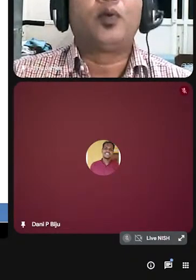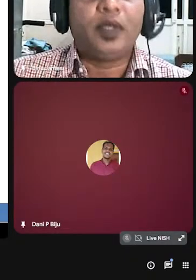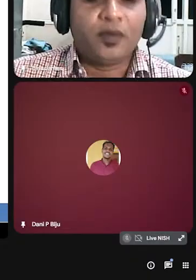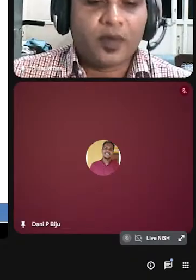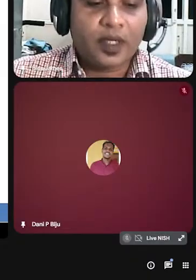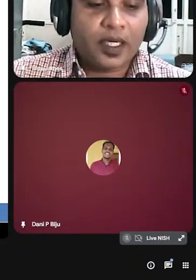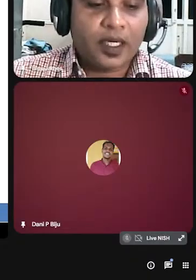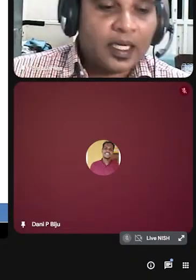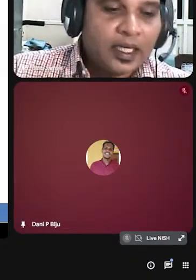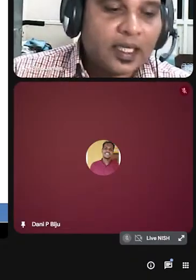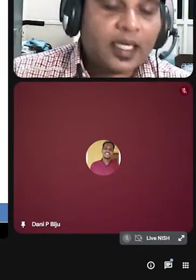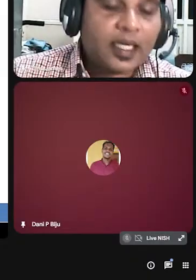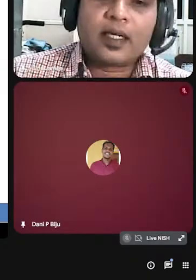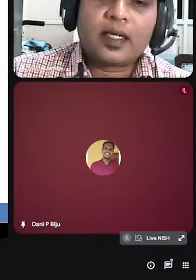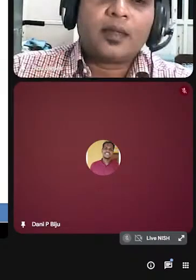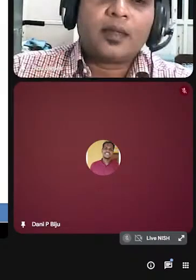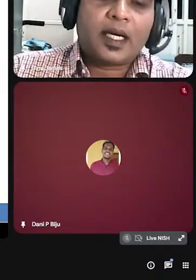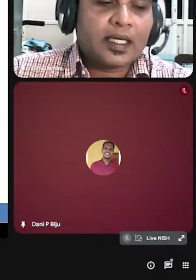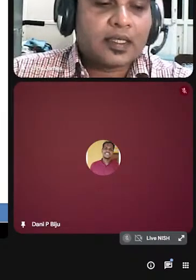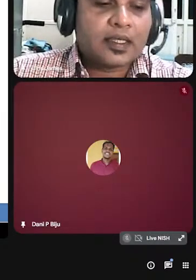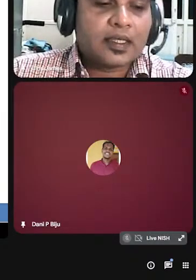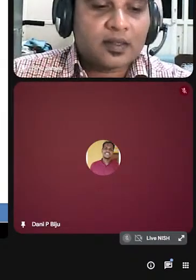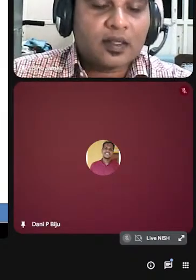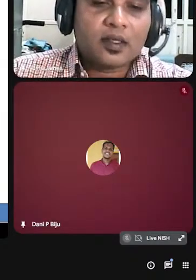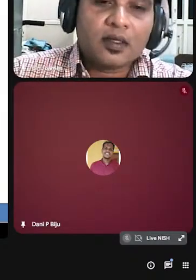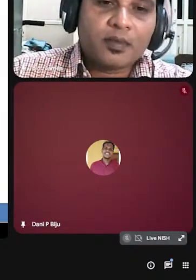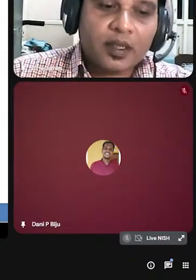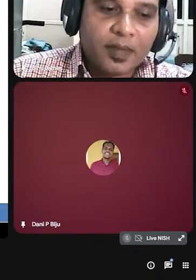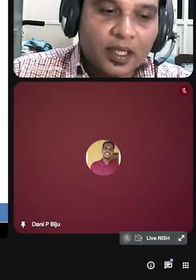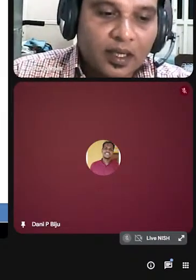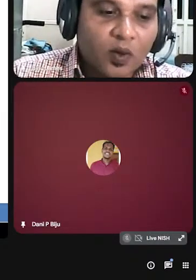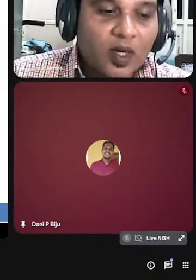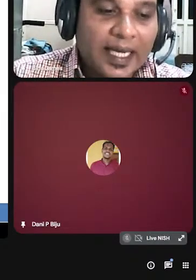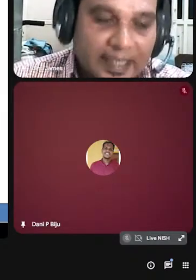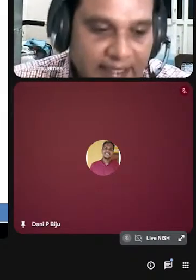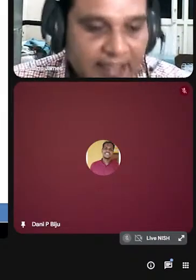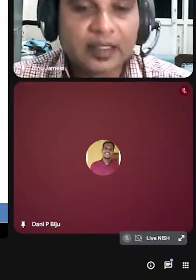ഒരു കുനിവ് വരിക, ഇതൊക്കെയാണ് പാർക്കിൻസൺസ്